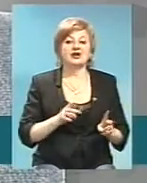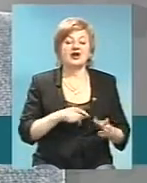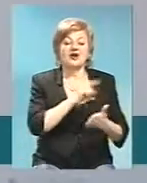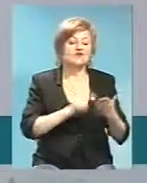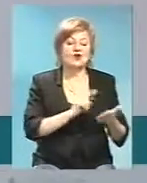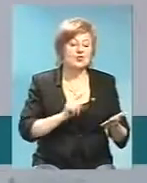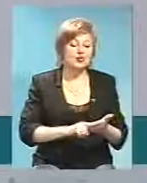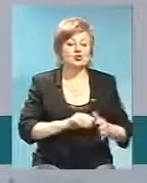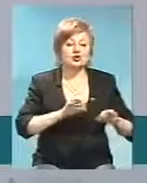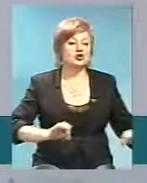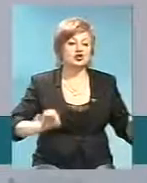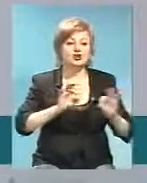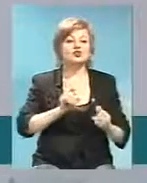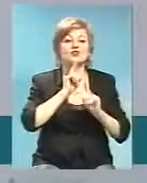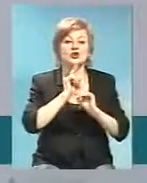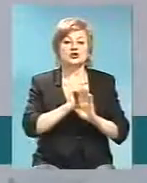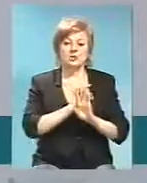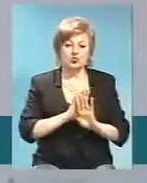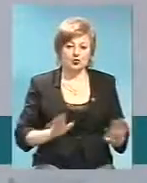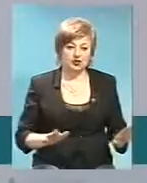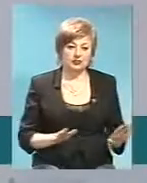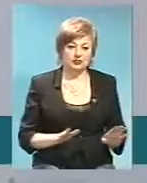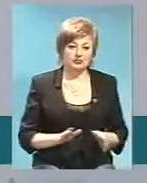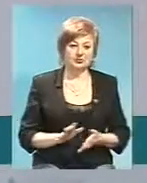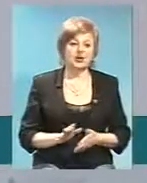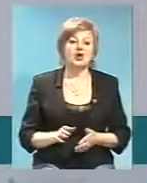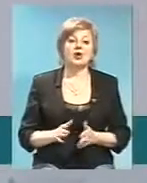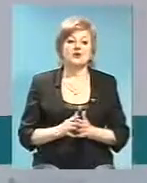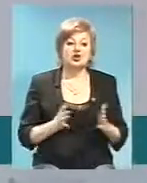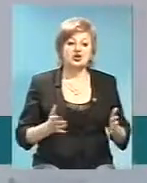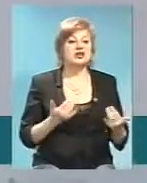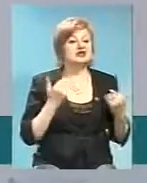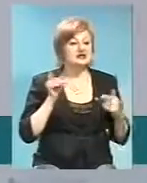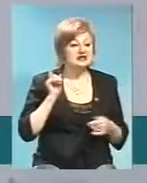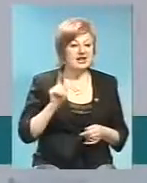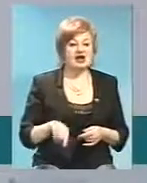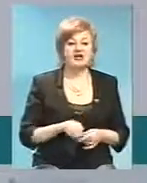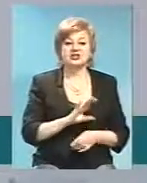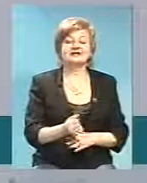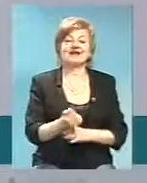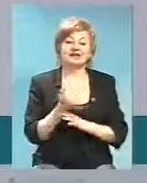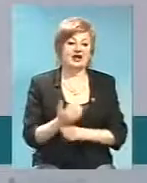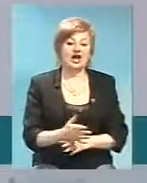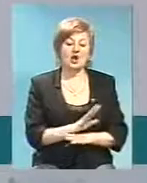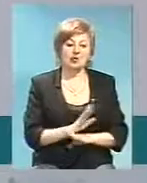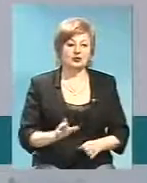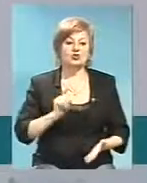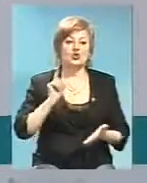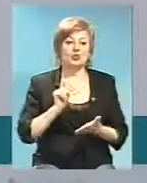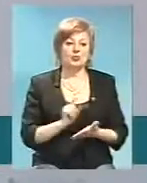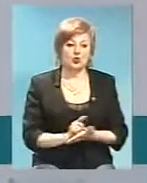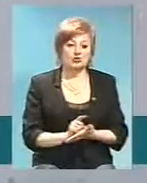і співбесід в закладі не повинно бути. Навіть не вимагається